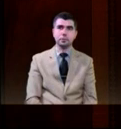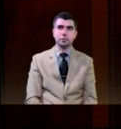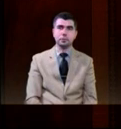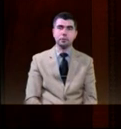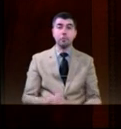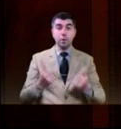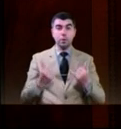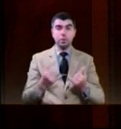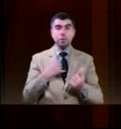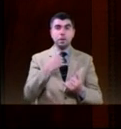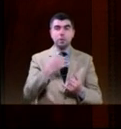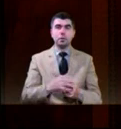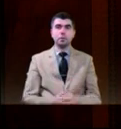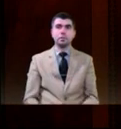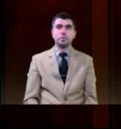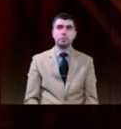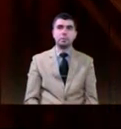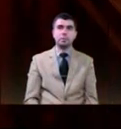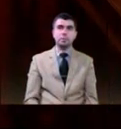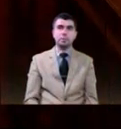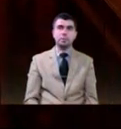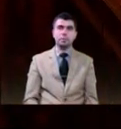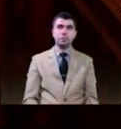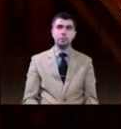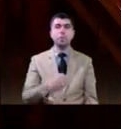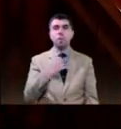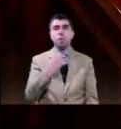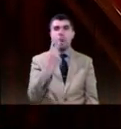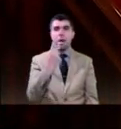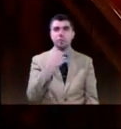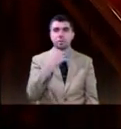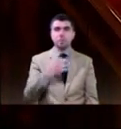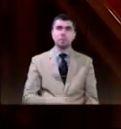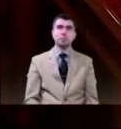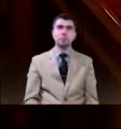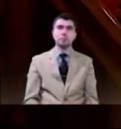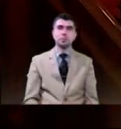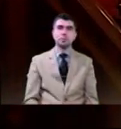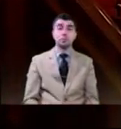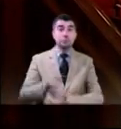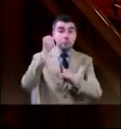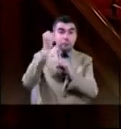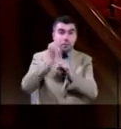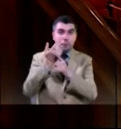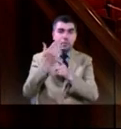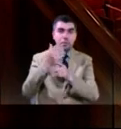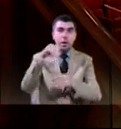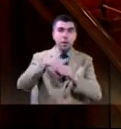دابا الاخوان انا غنقول لكم حنا المشروع